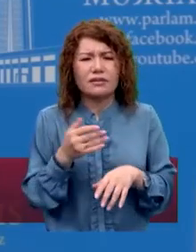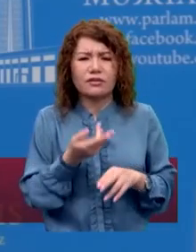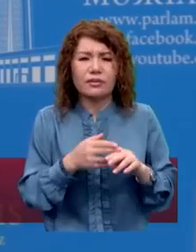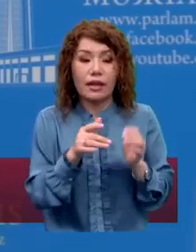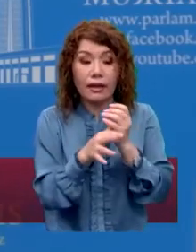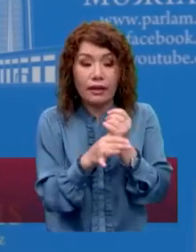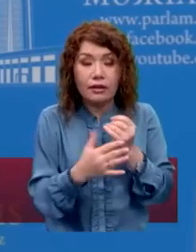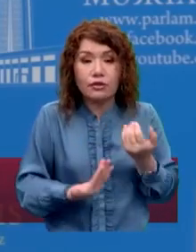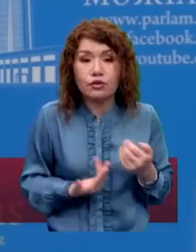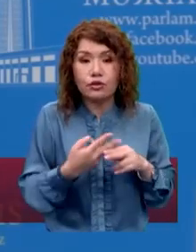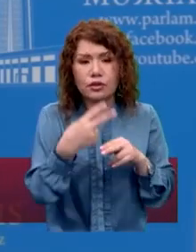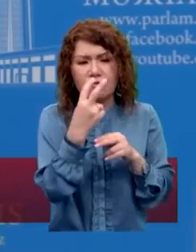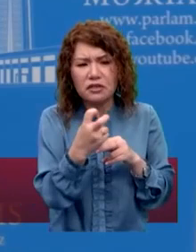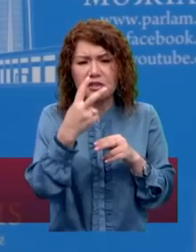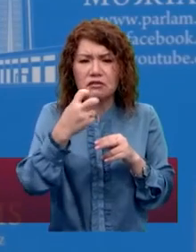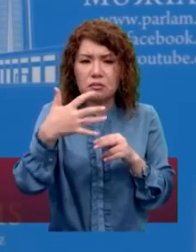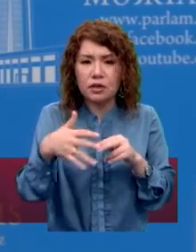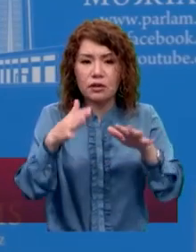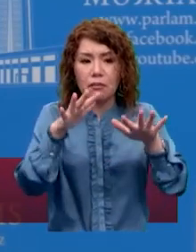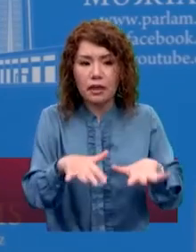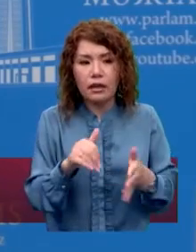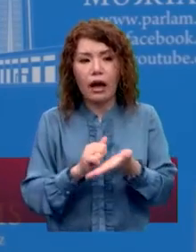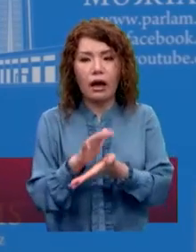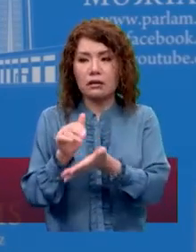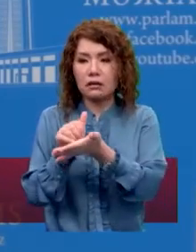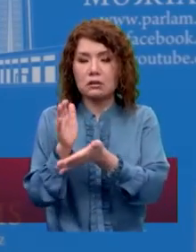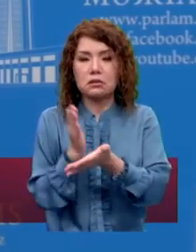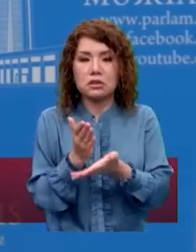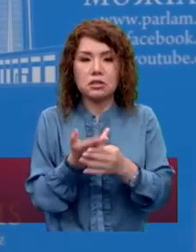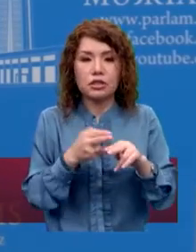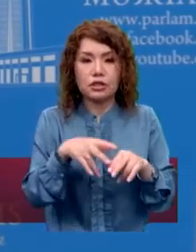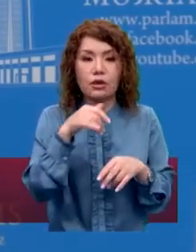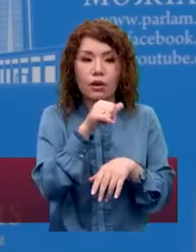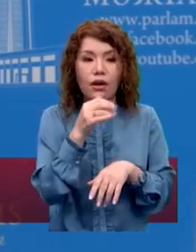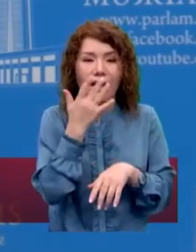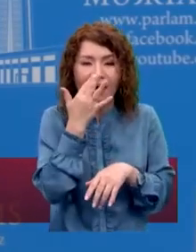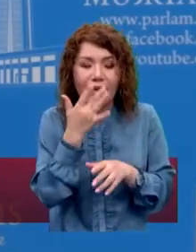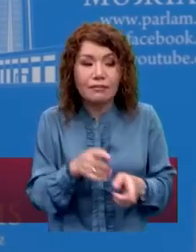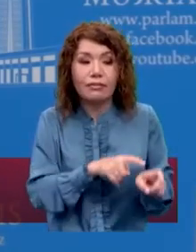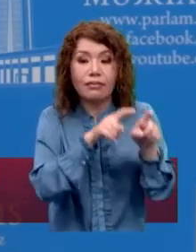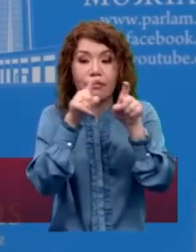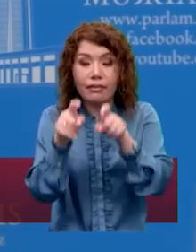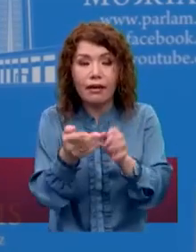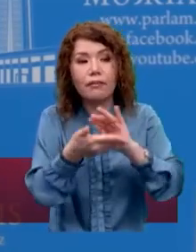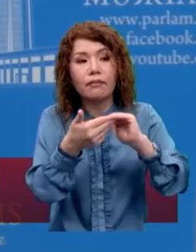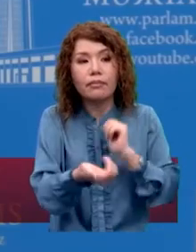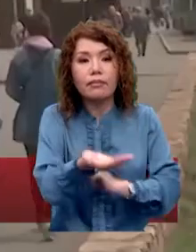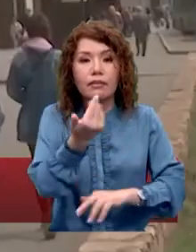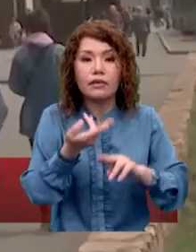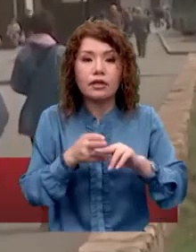Атырау облысында 200-250 мың теңгелік орындардан бас тартқандар бар. Ол жерге шетелдіктерді не өзге облыстан адамдар алдыруға тура